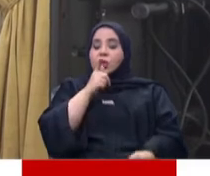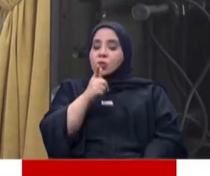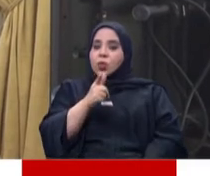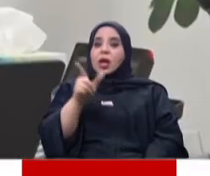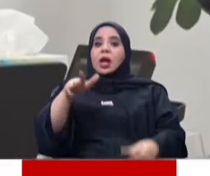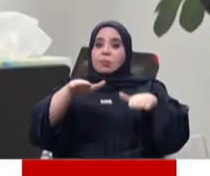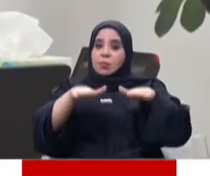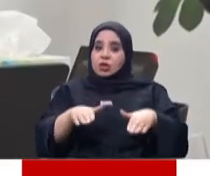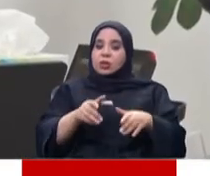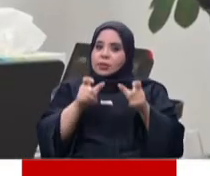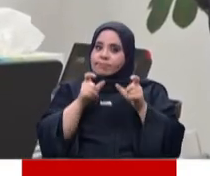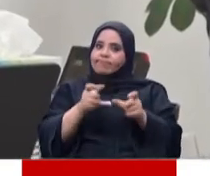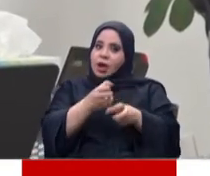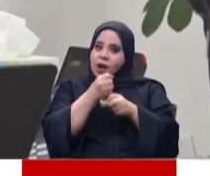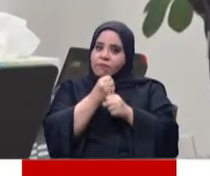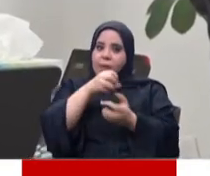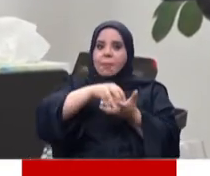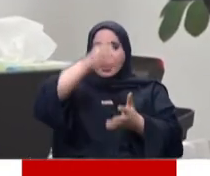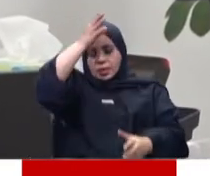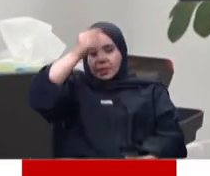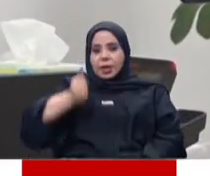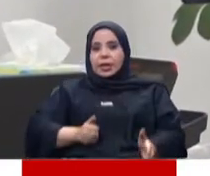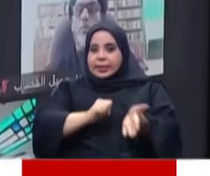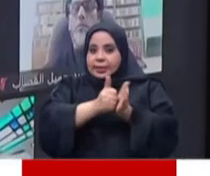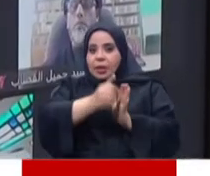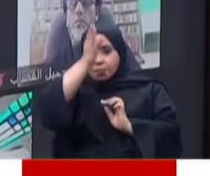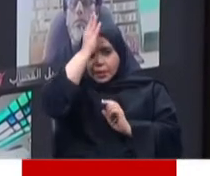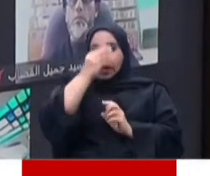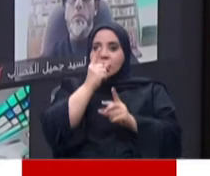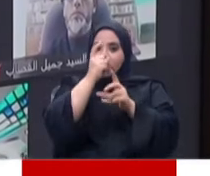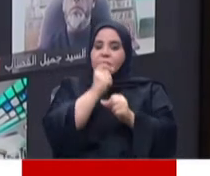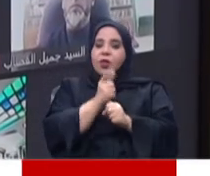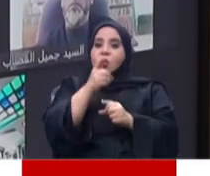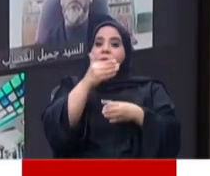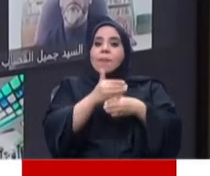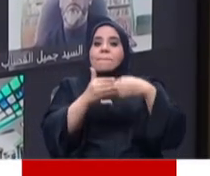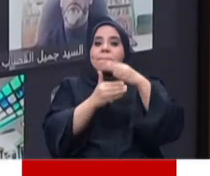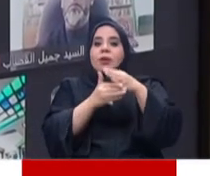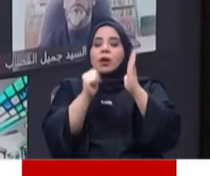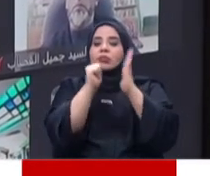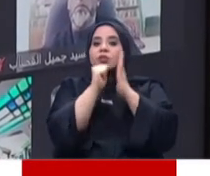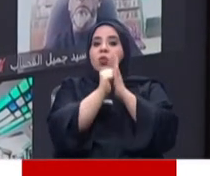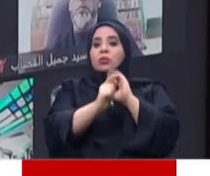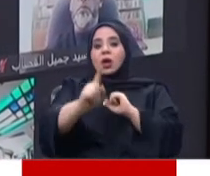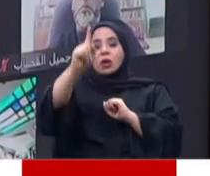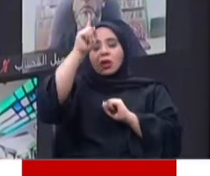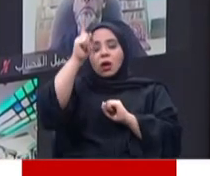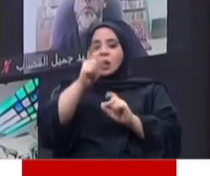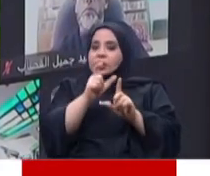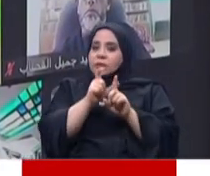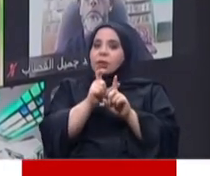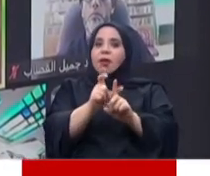ثمن المجلس حرص مملكة البحرين بقيادة حضرة جلالة الملك المفدى على إعمار بيوت الله تعالى ورعايتها